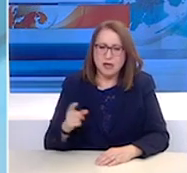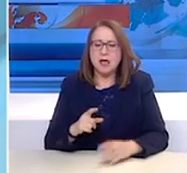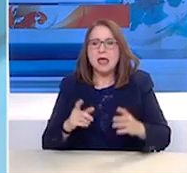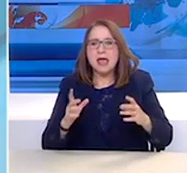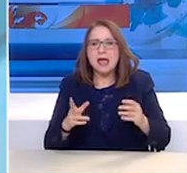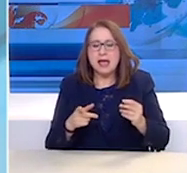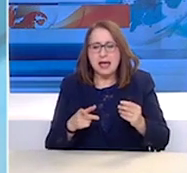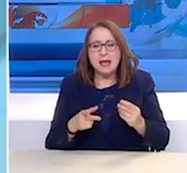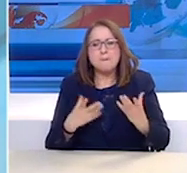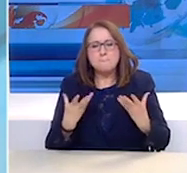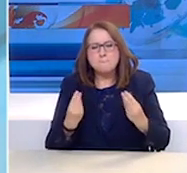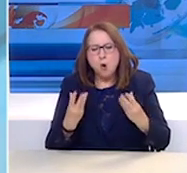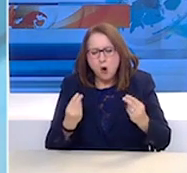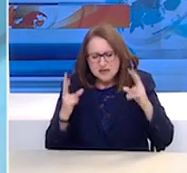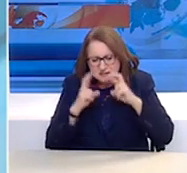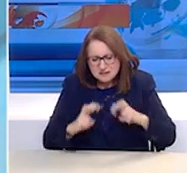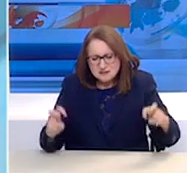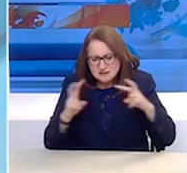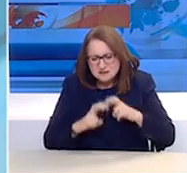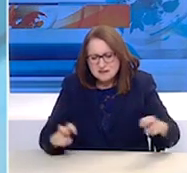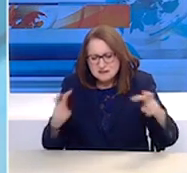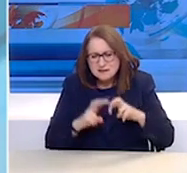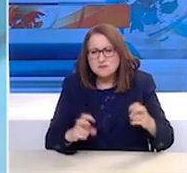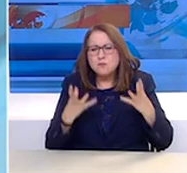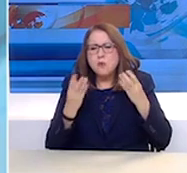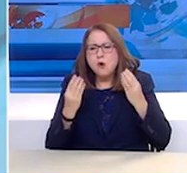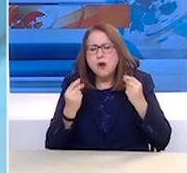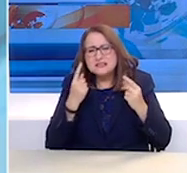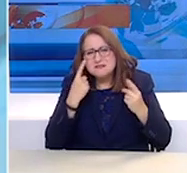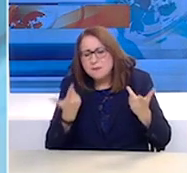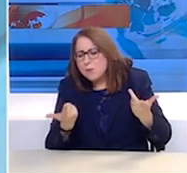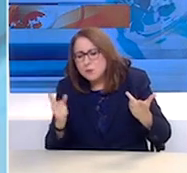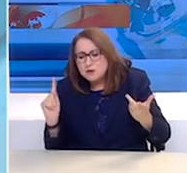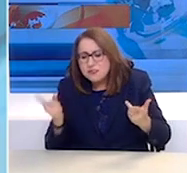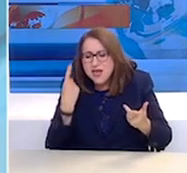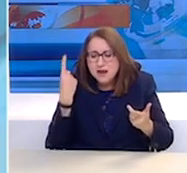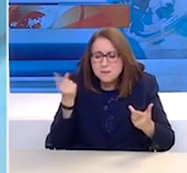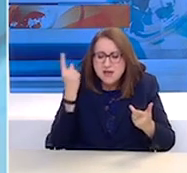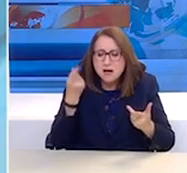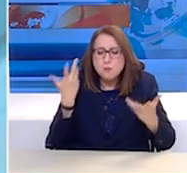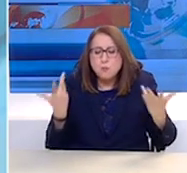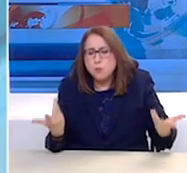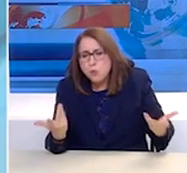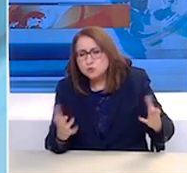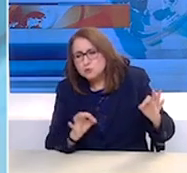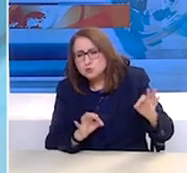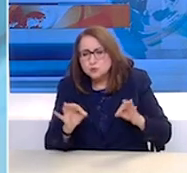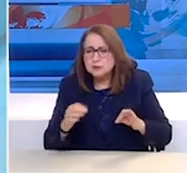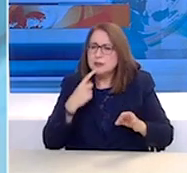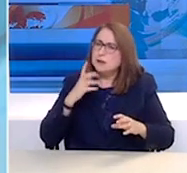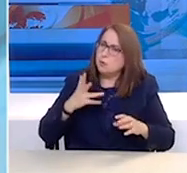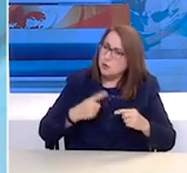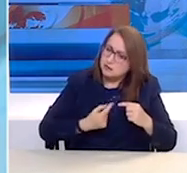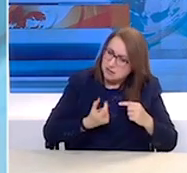Εκατοντάδες κλινικές μελέτες αυτή τη στιγμή εξετάζουν θεραπευτικά σχήματα. Είπα στην ανακοίνωσή μου ότι μπορεί να έχουμε μερικά αποτελέσματα σε